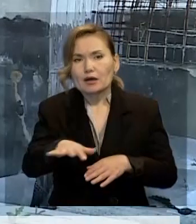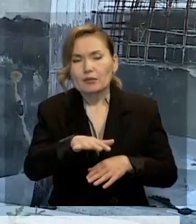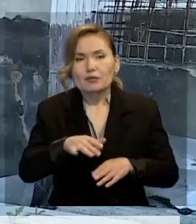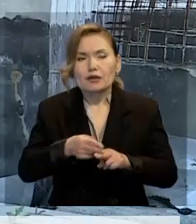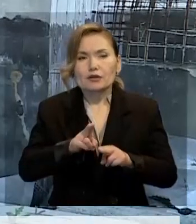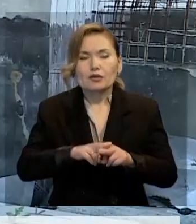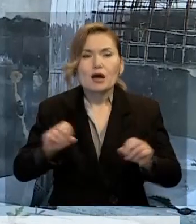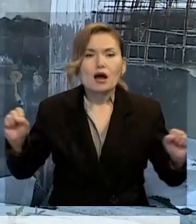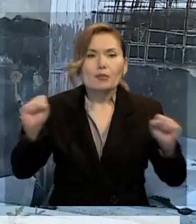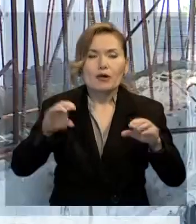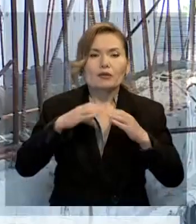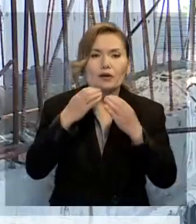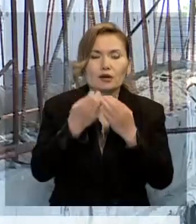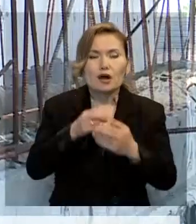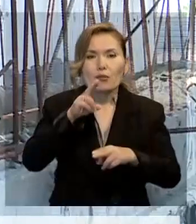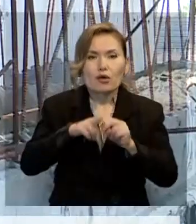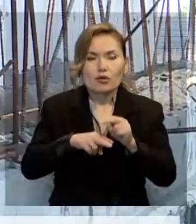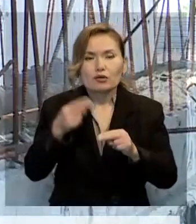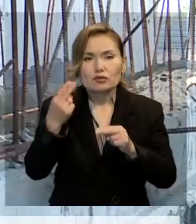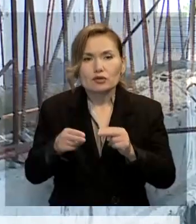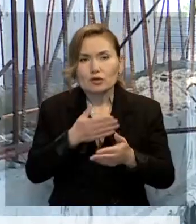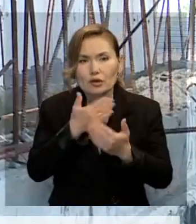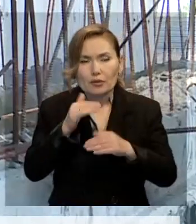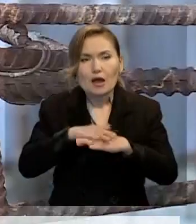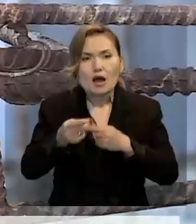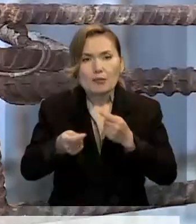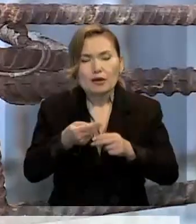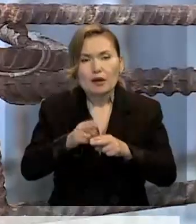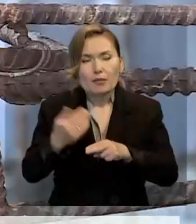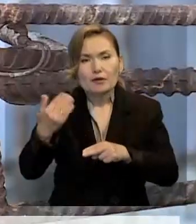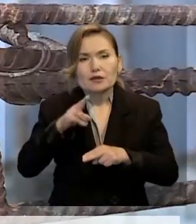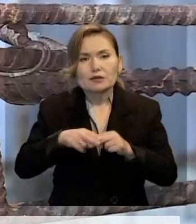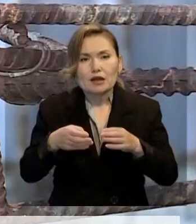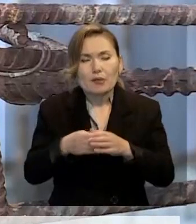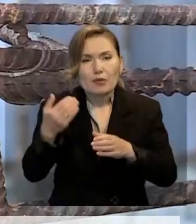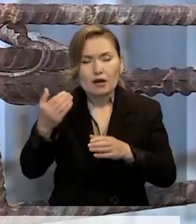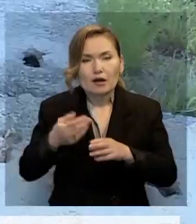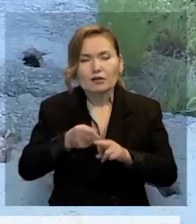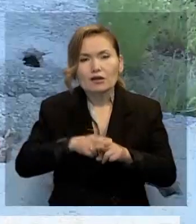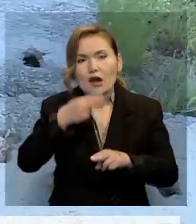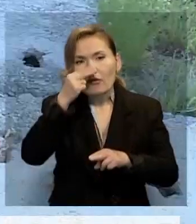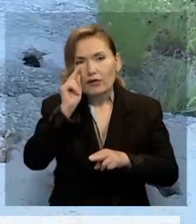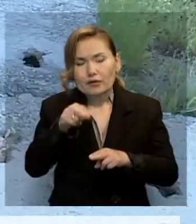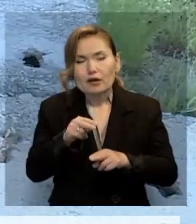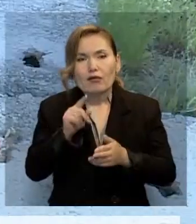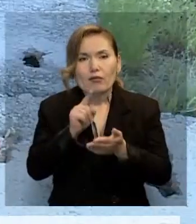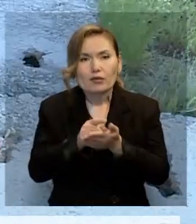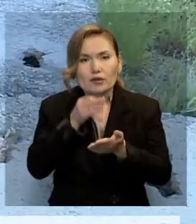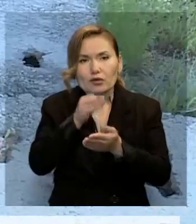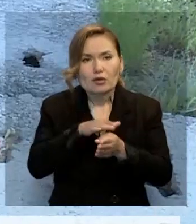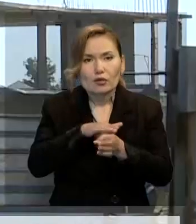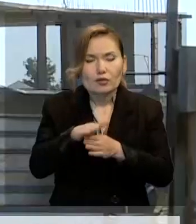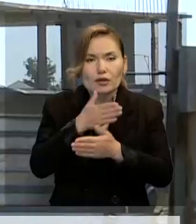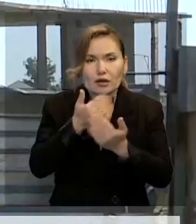аудандарында дене шынықтыру кешендерінің құрылысы бітпей тұр. Әкімдік өкілдері мердігерлердің немқұрайлығымен жүктелген міндетке атүсті